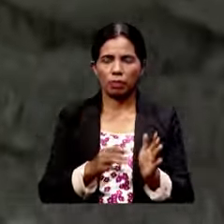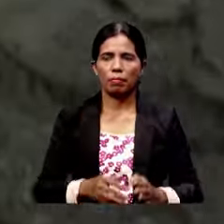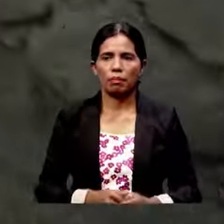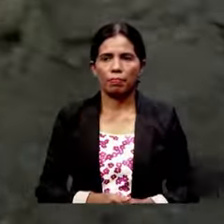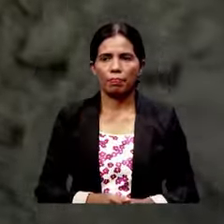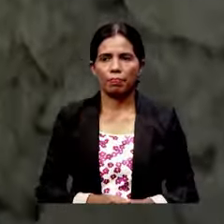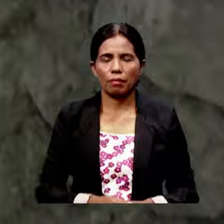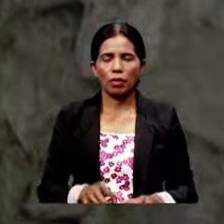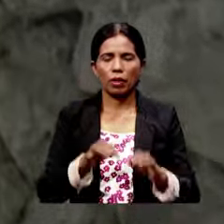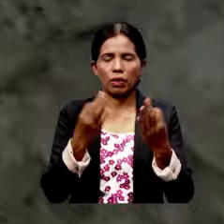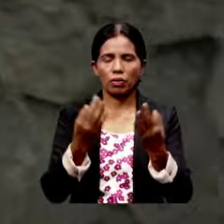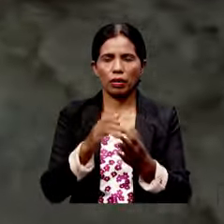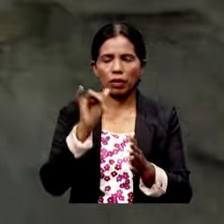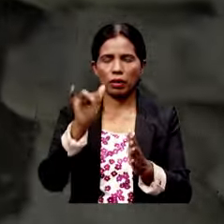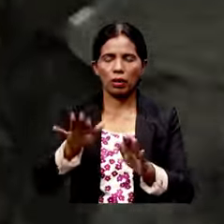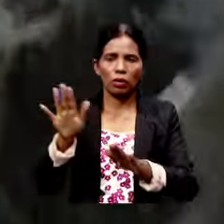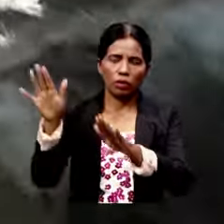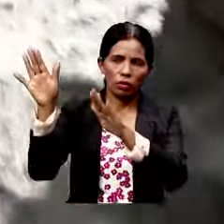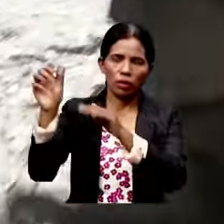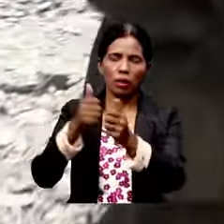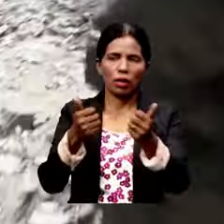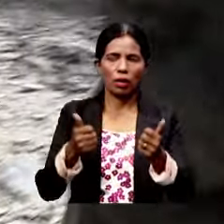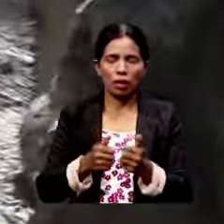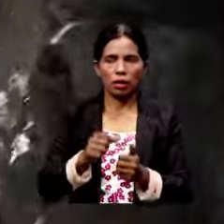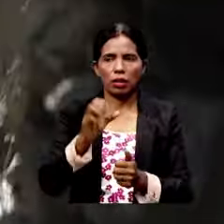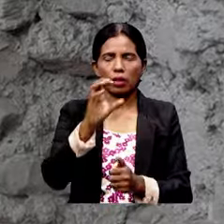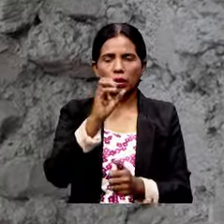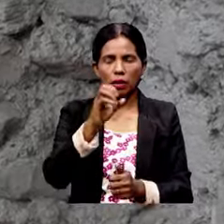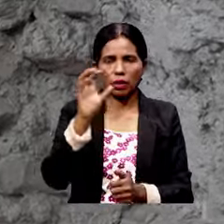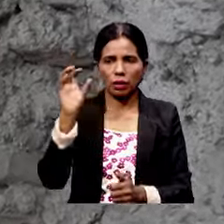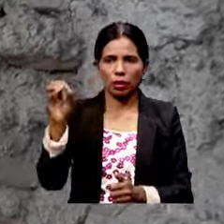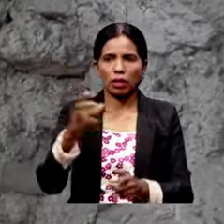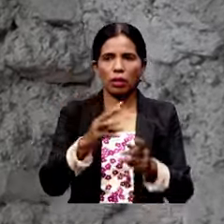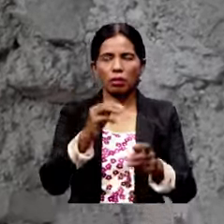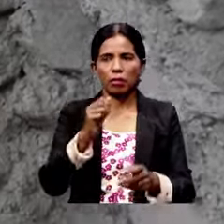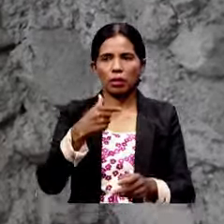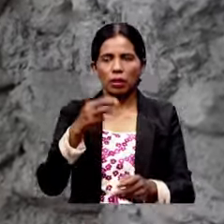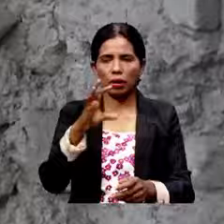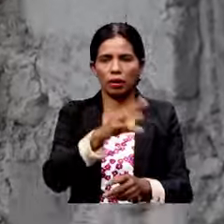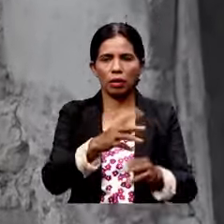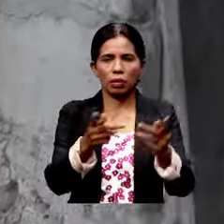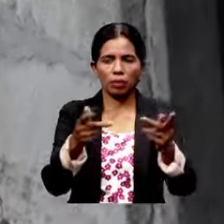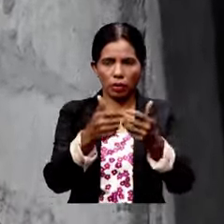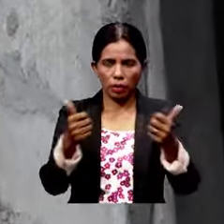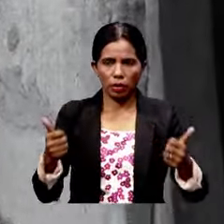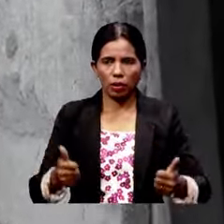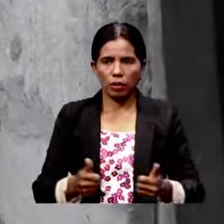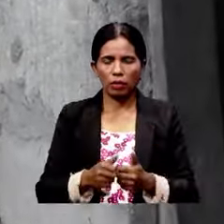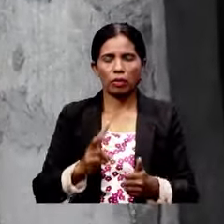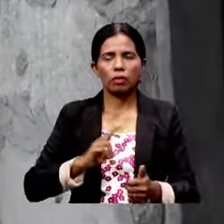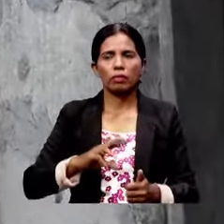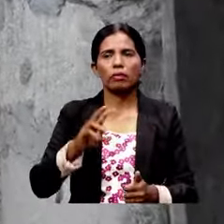Armando Ronya Familia Hela Yalalete Caldeia Alto 05, Suco Mascarinhas, Posto Administrativo